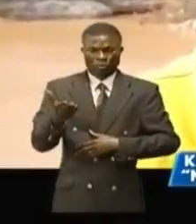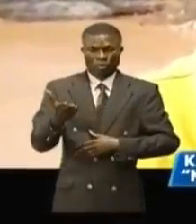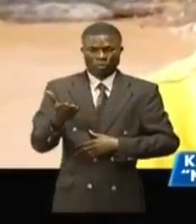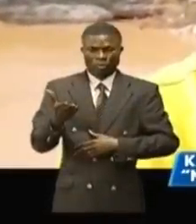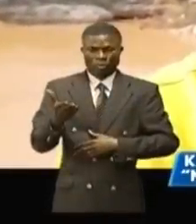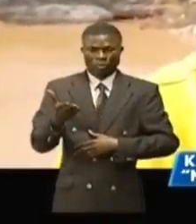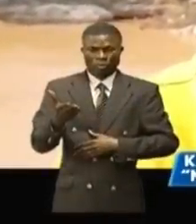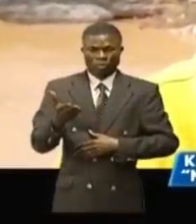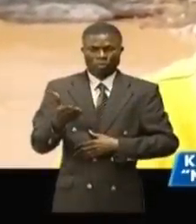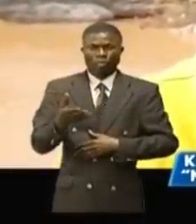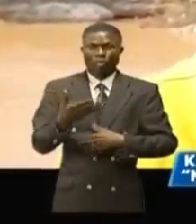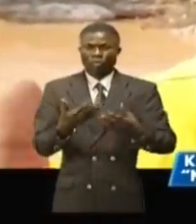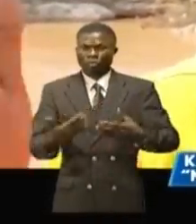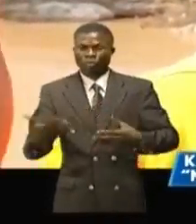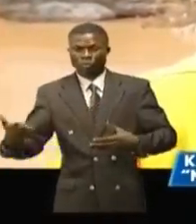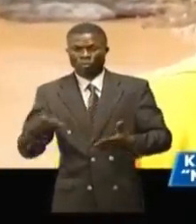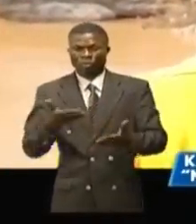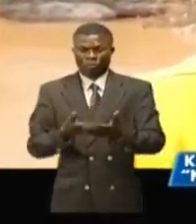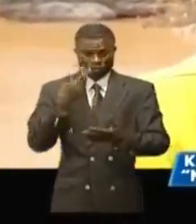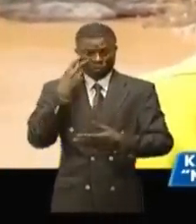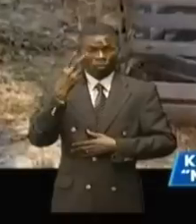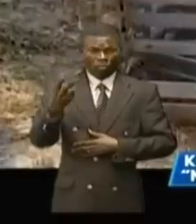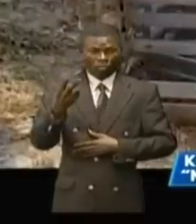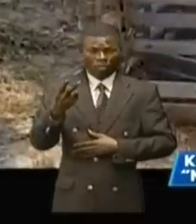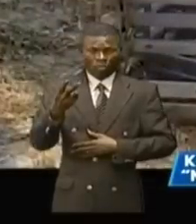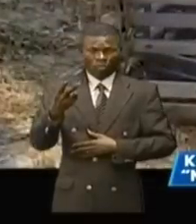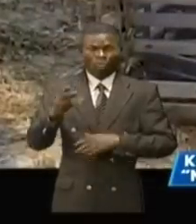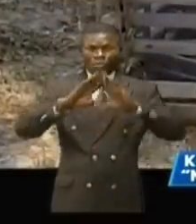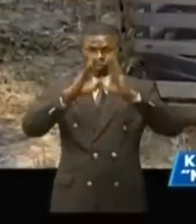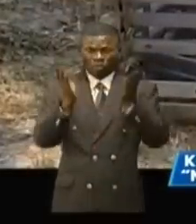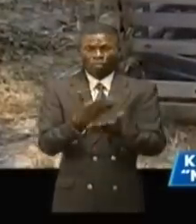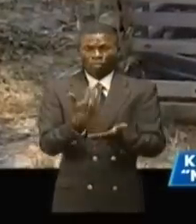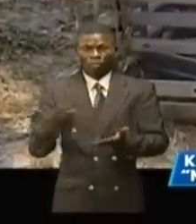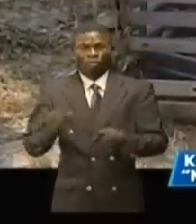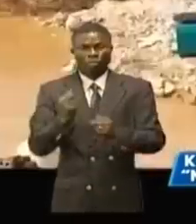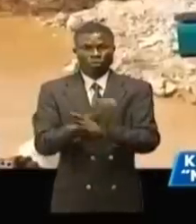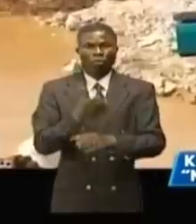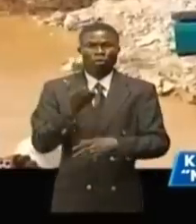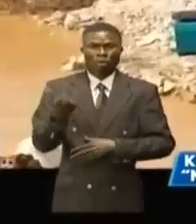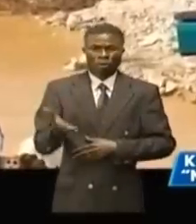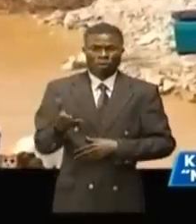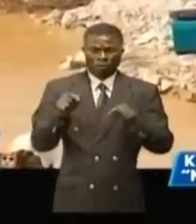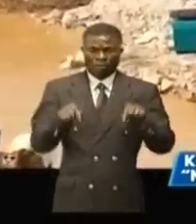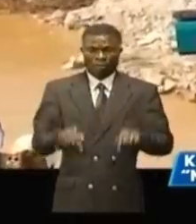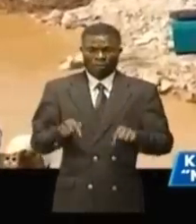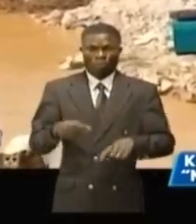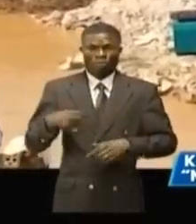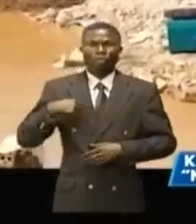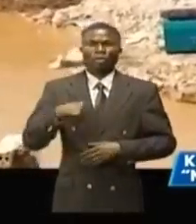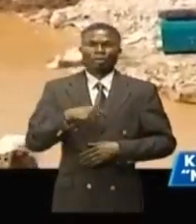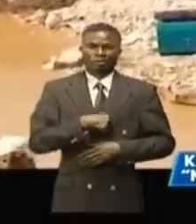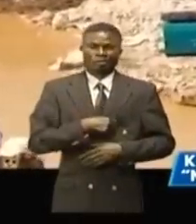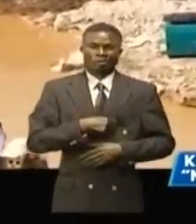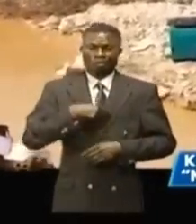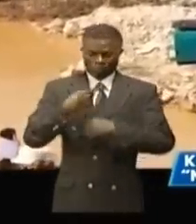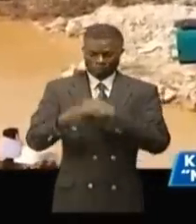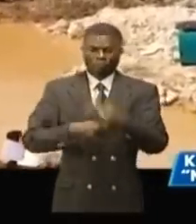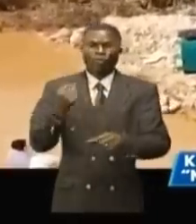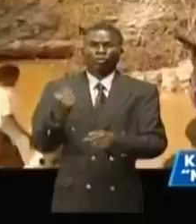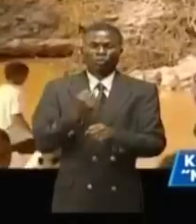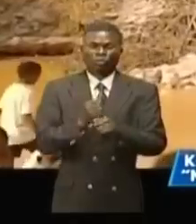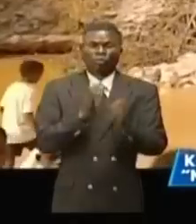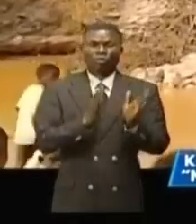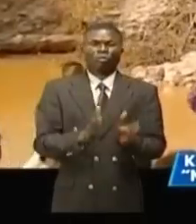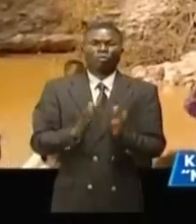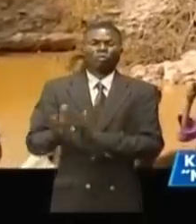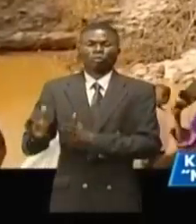de type matière. Et vous avez vu que les stocks, tous les éléments sont sur site. Et maintenant, là, nous sommes dans les travaux préparatoires